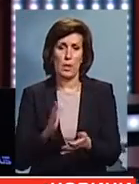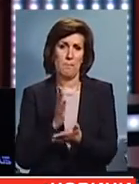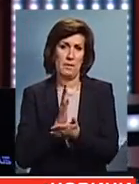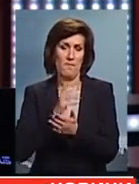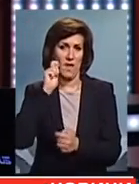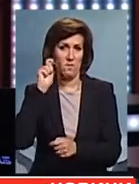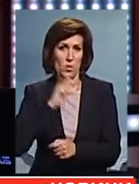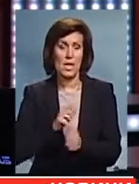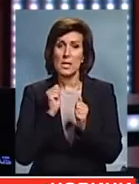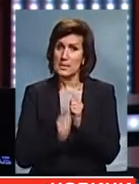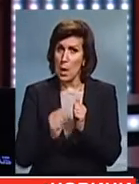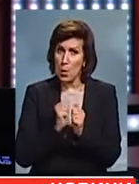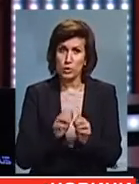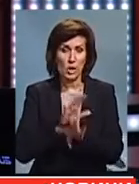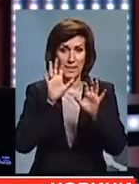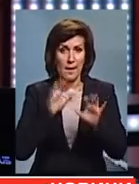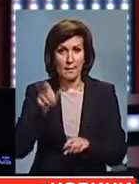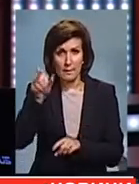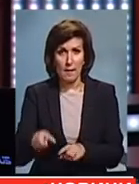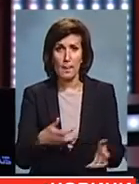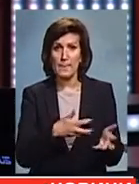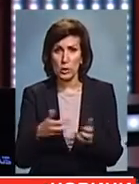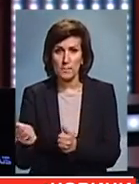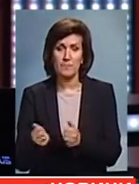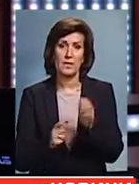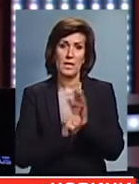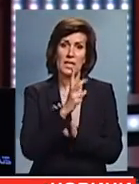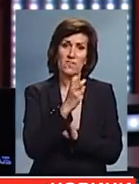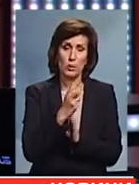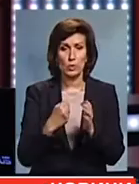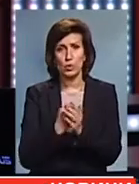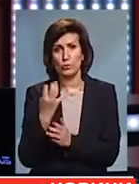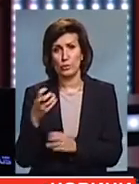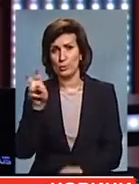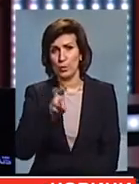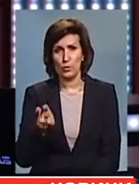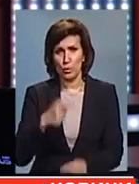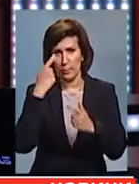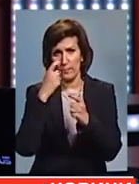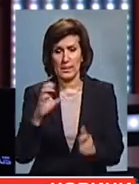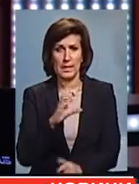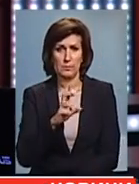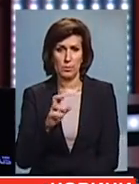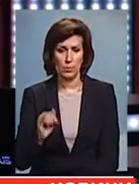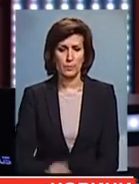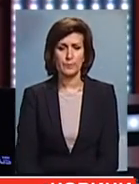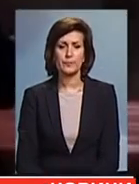в Україні. За кожного нелегала прикордонники отримували від 200 до 400 доларів, повідомляє